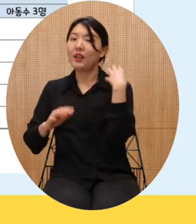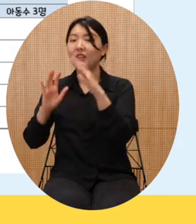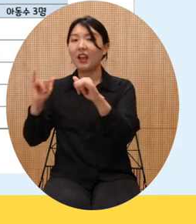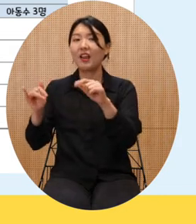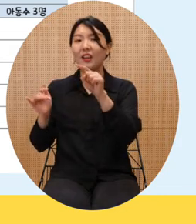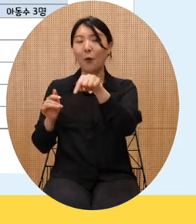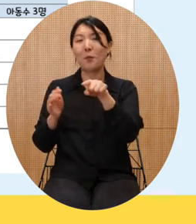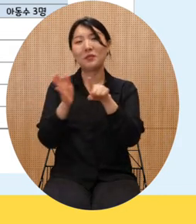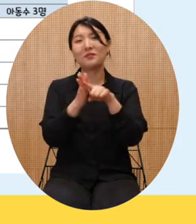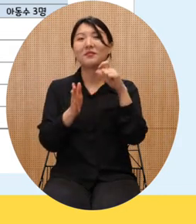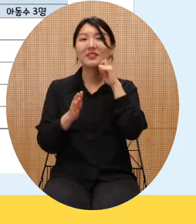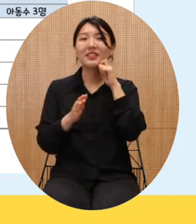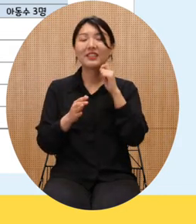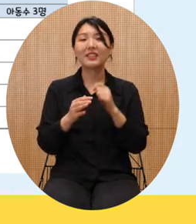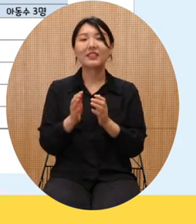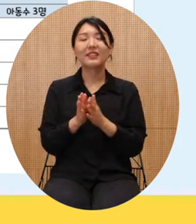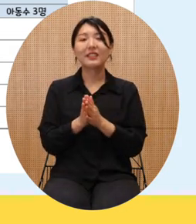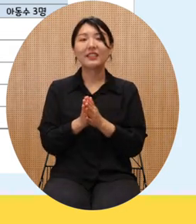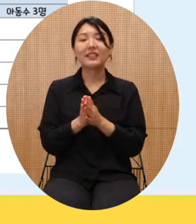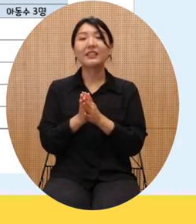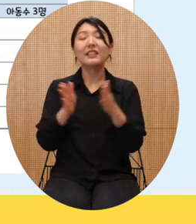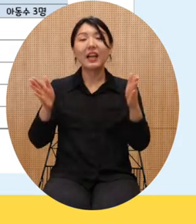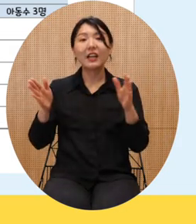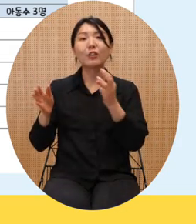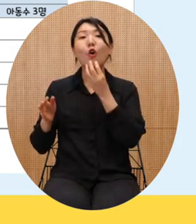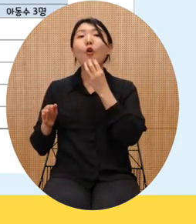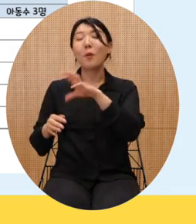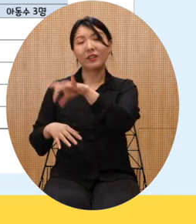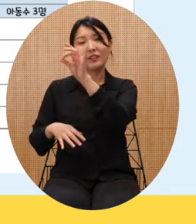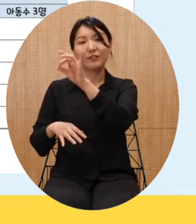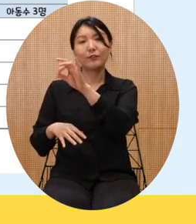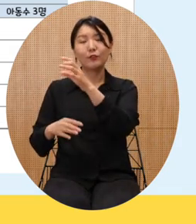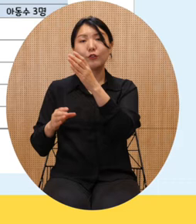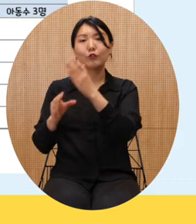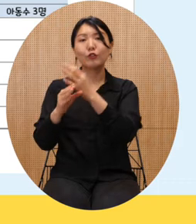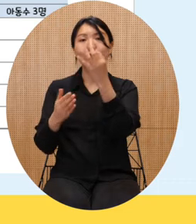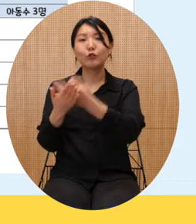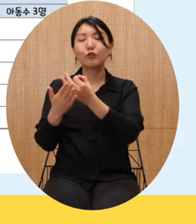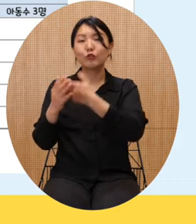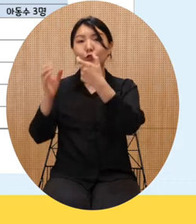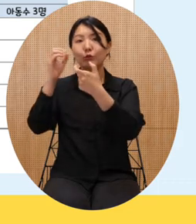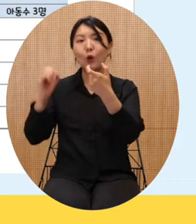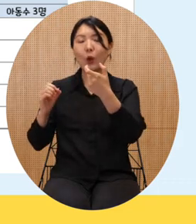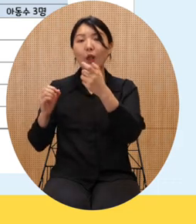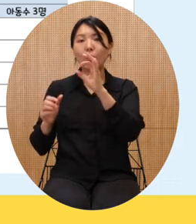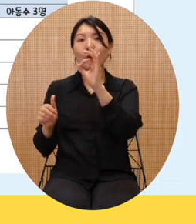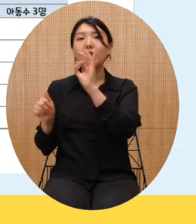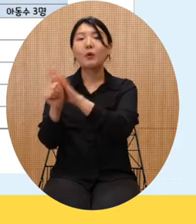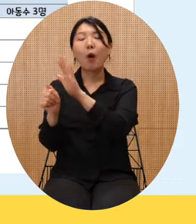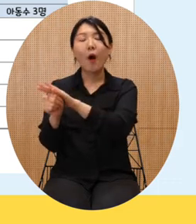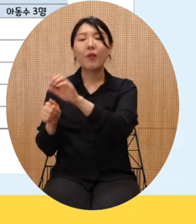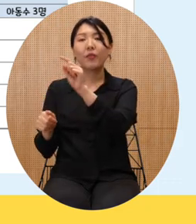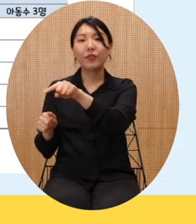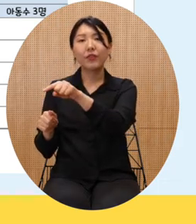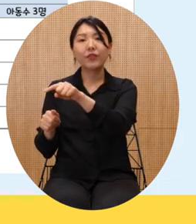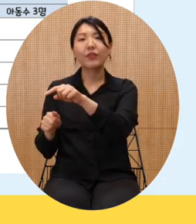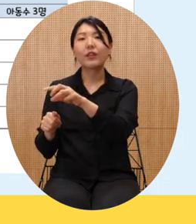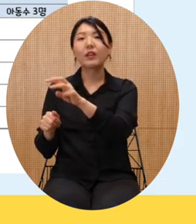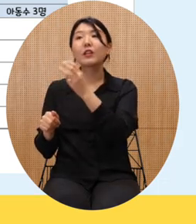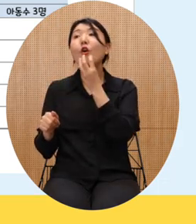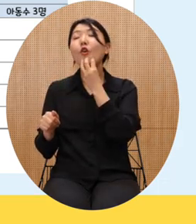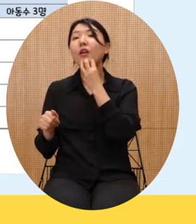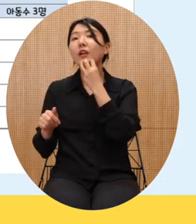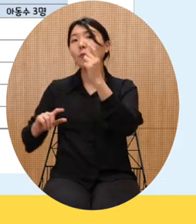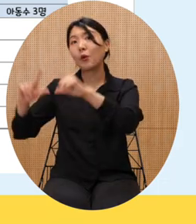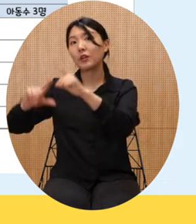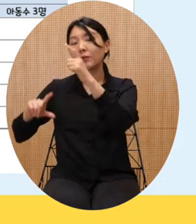서울시 담당자가 믿지를 못하고, 지금 시작은 서울시에서 먼저 했죠. 이런 중위소득 60%에 대한 주거비 지원. 근데